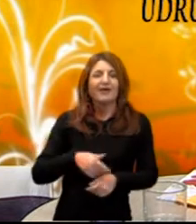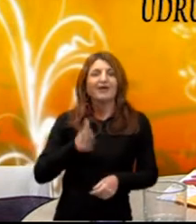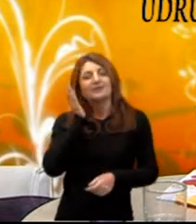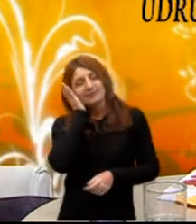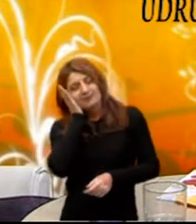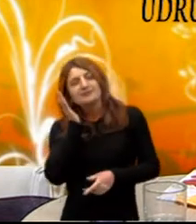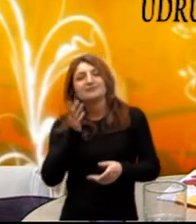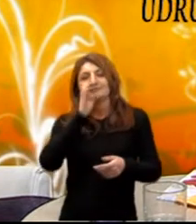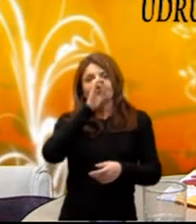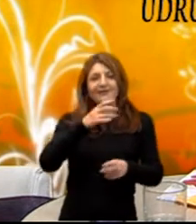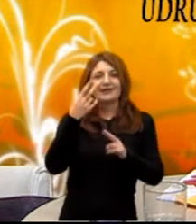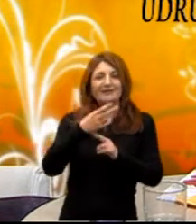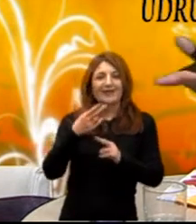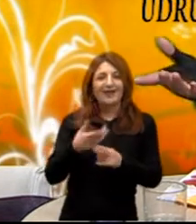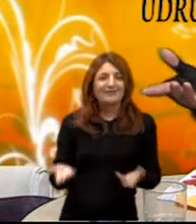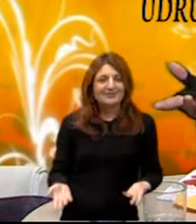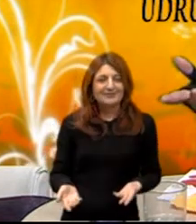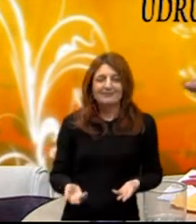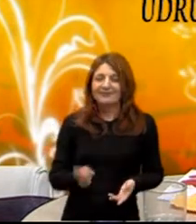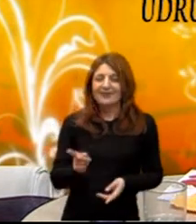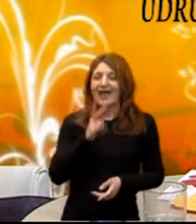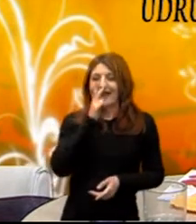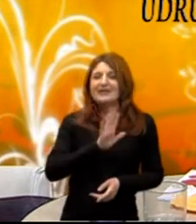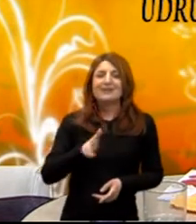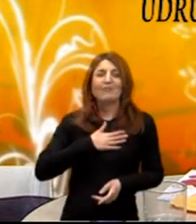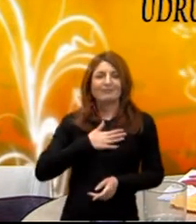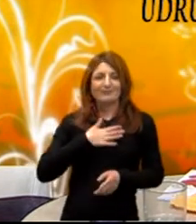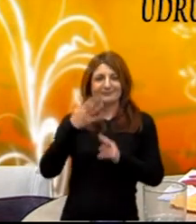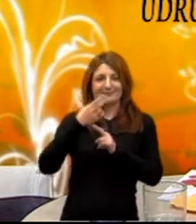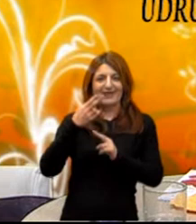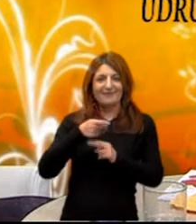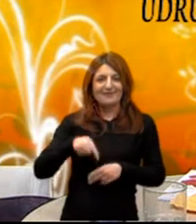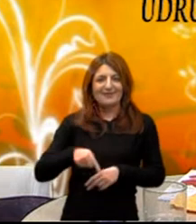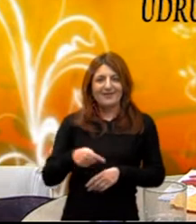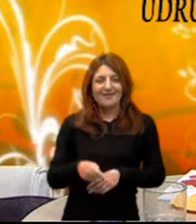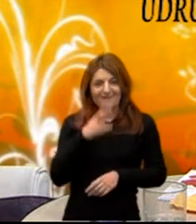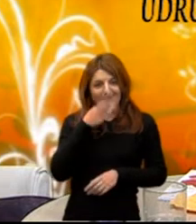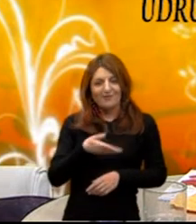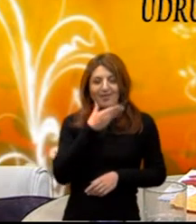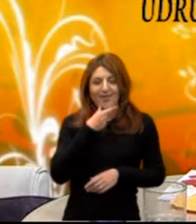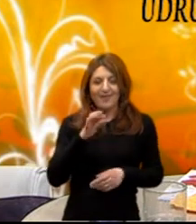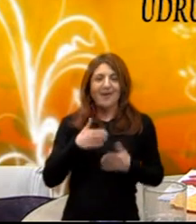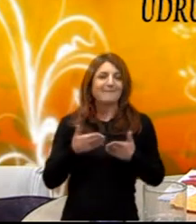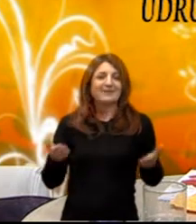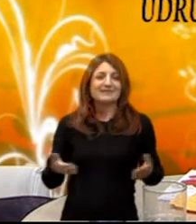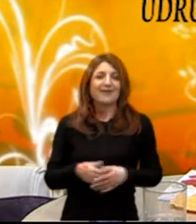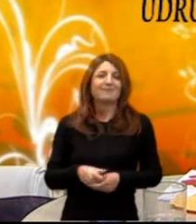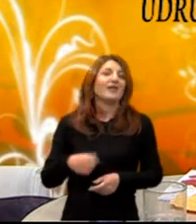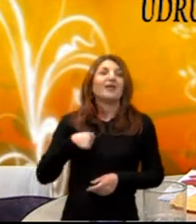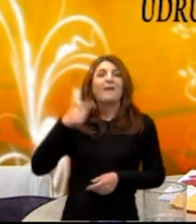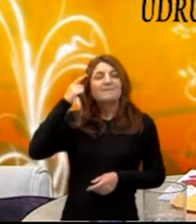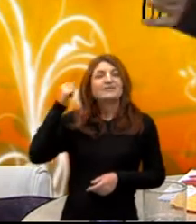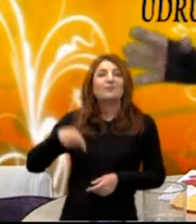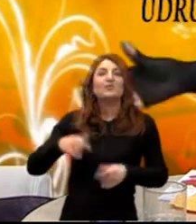gledaju televiziju. Gledajte samo nas. Gledajte Javu televiziju, vidite kakve emisije imamo. Mislim da imamo najbolje